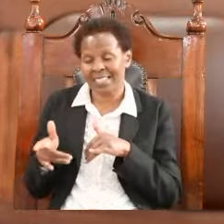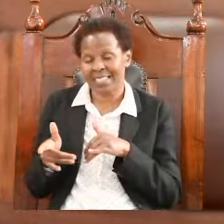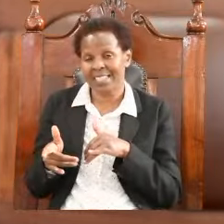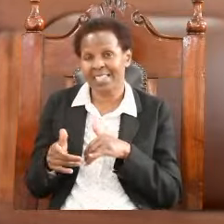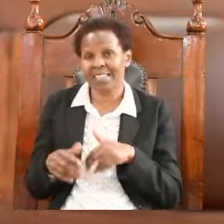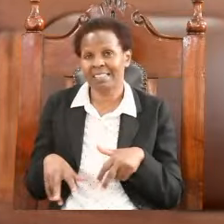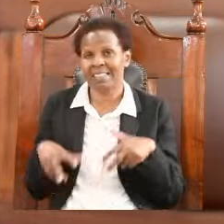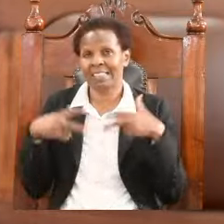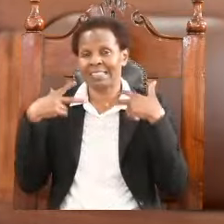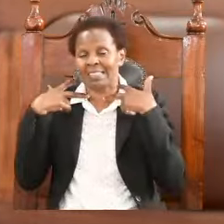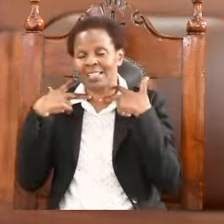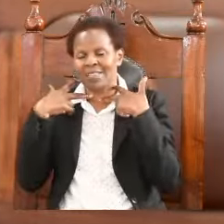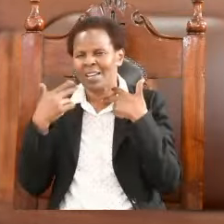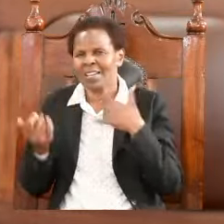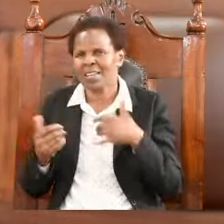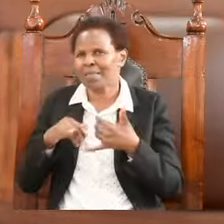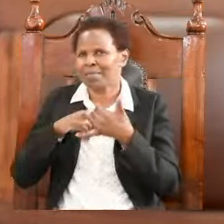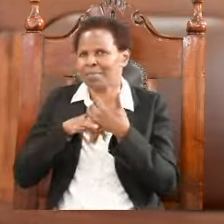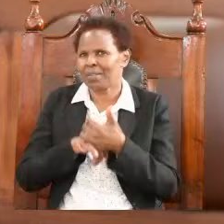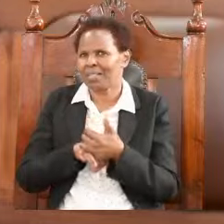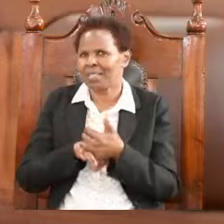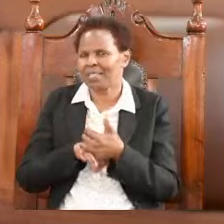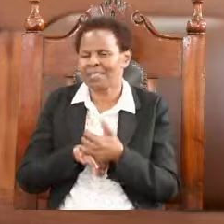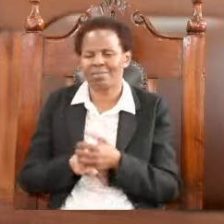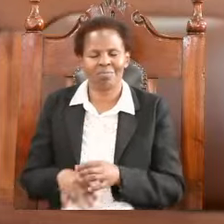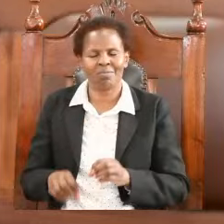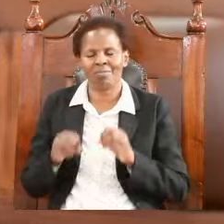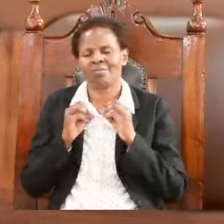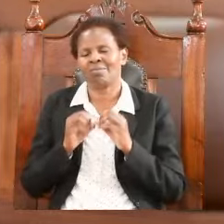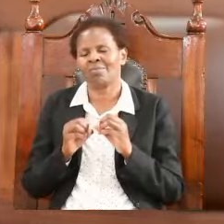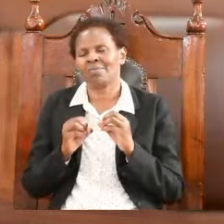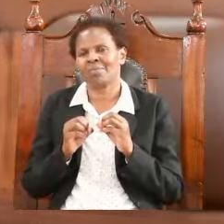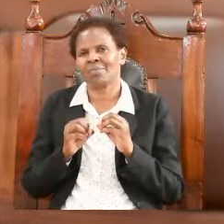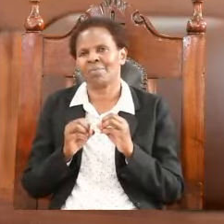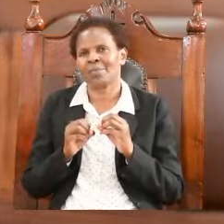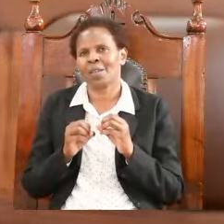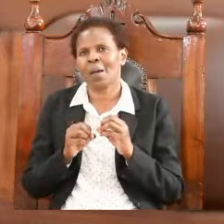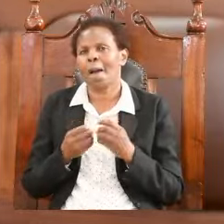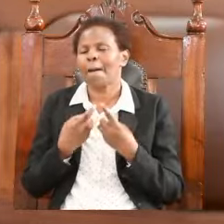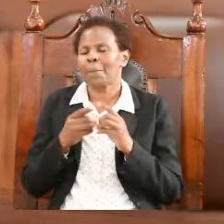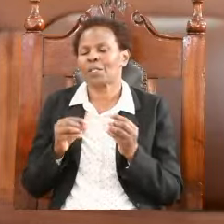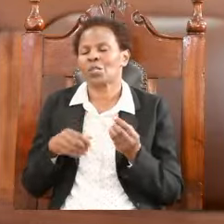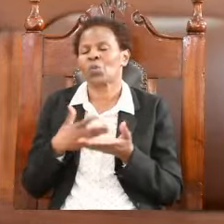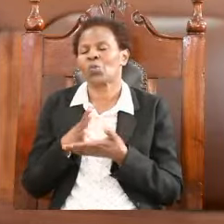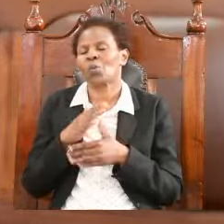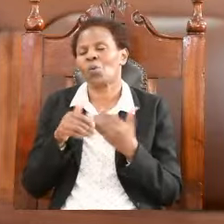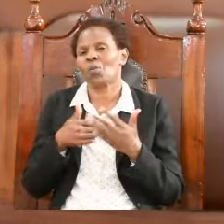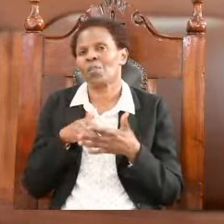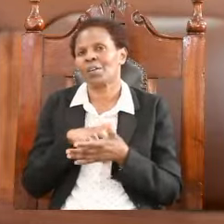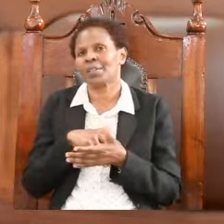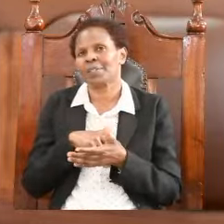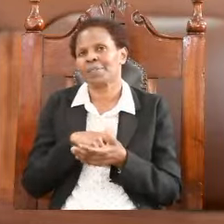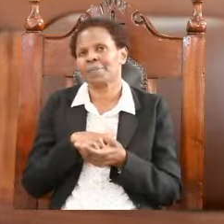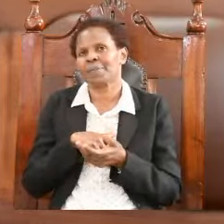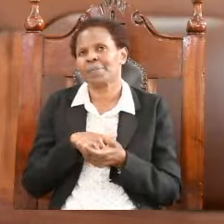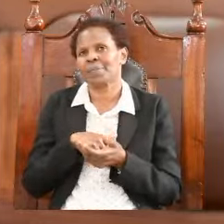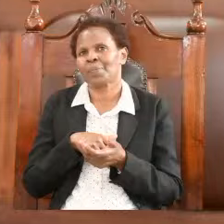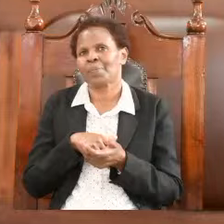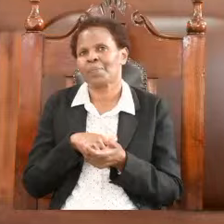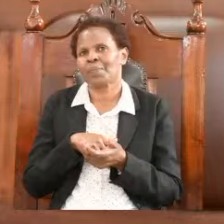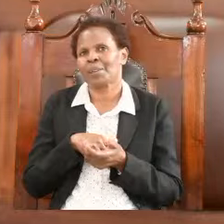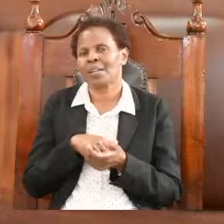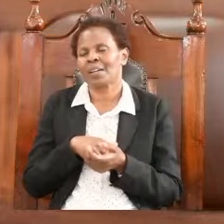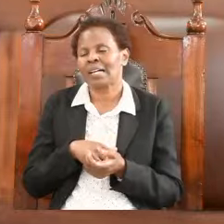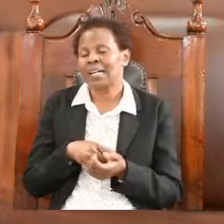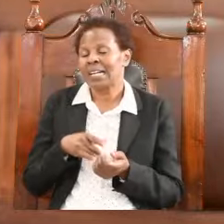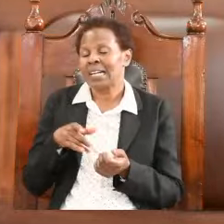okoro, dakahika. Udoshio ware morito muno. No maodo ine, mashio mothe. Wehado,